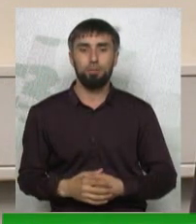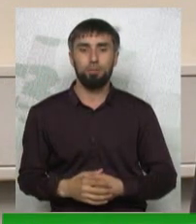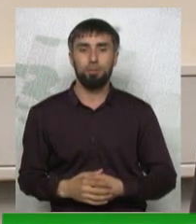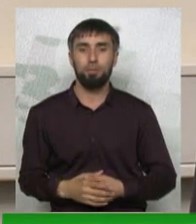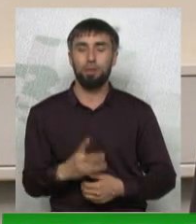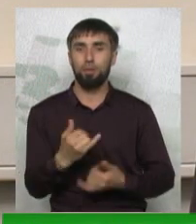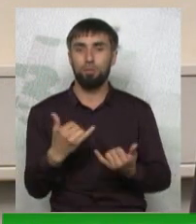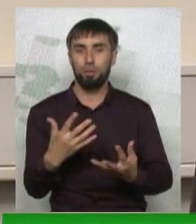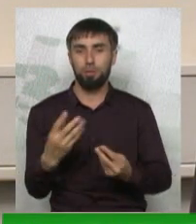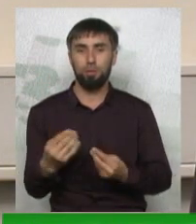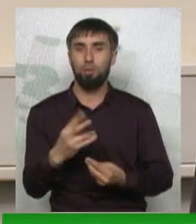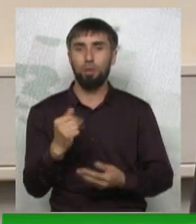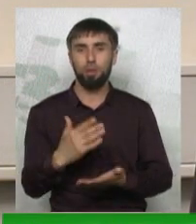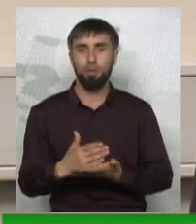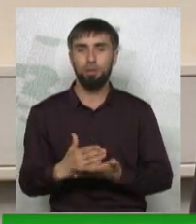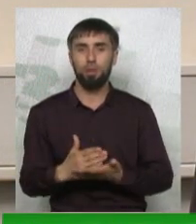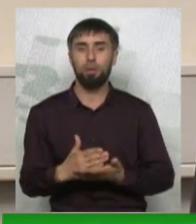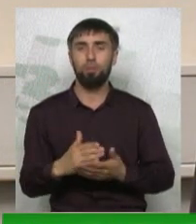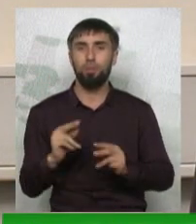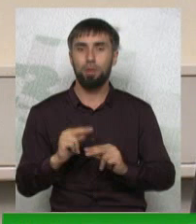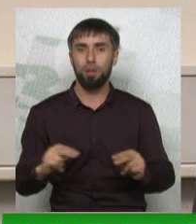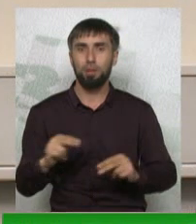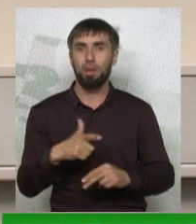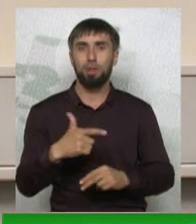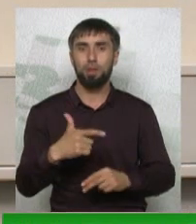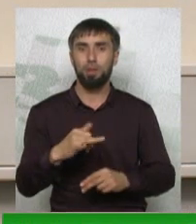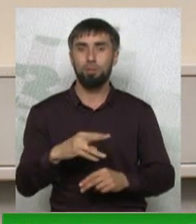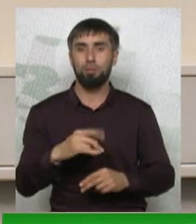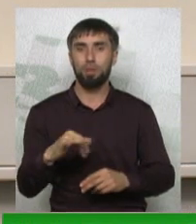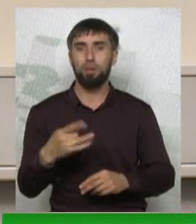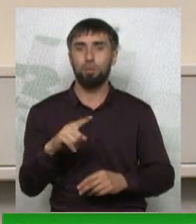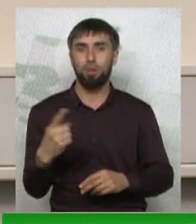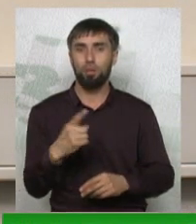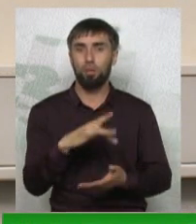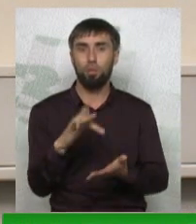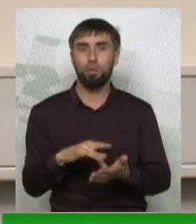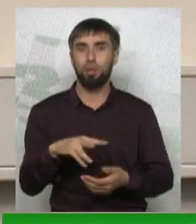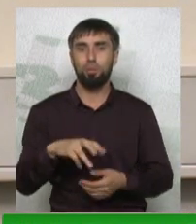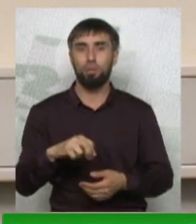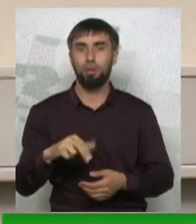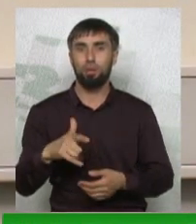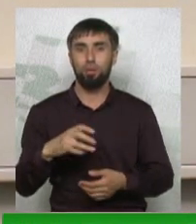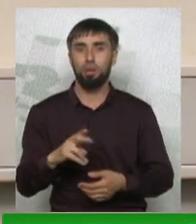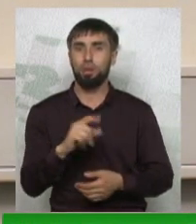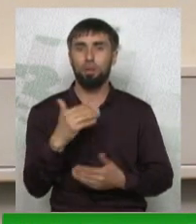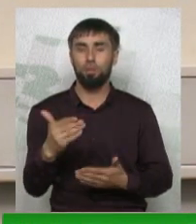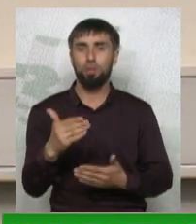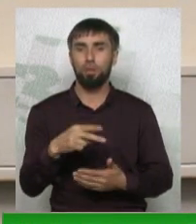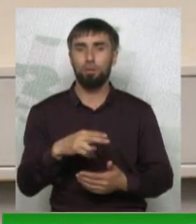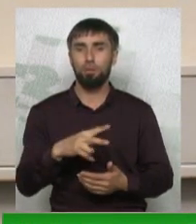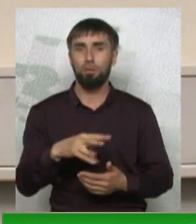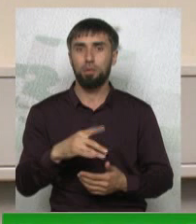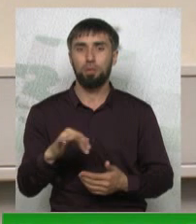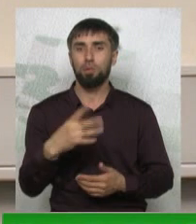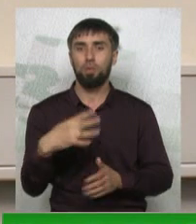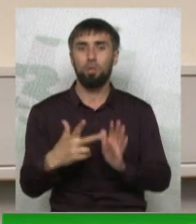жизнь. На сегодняшний день она является педагогом гимназии 1 города Малгобек. За ее плечами